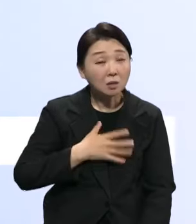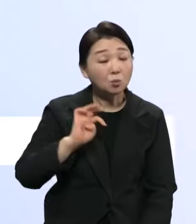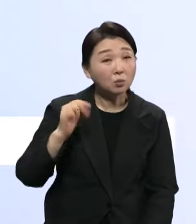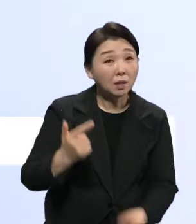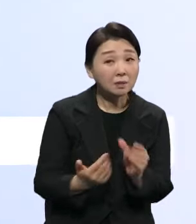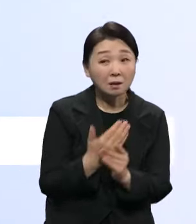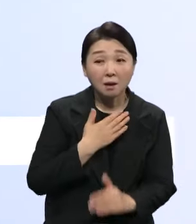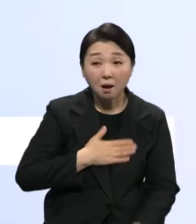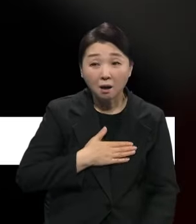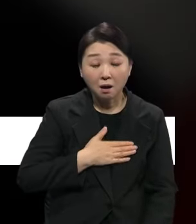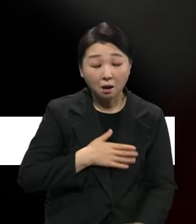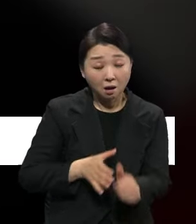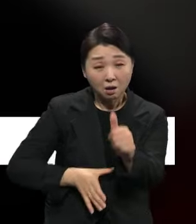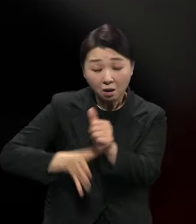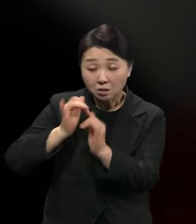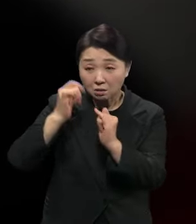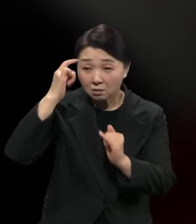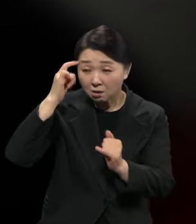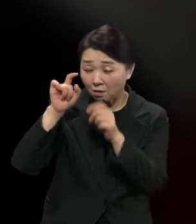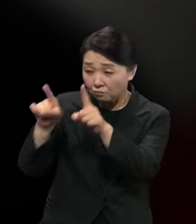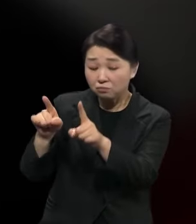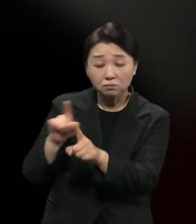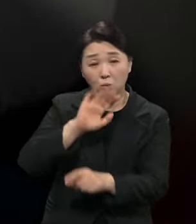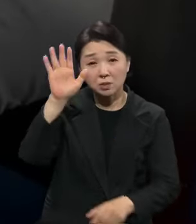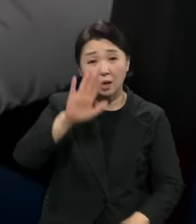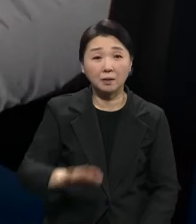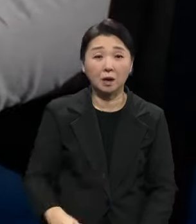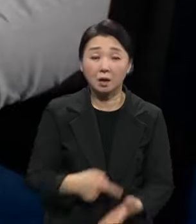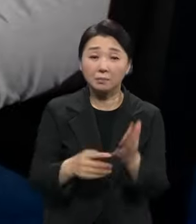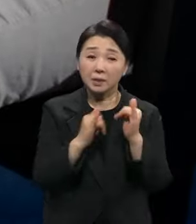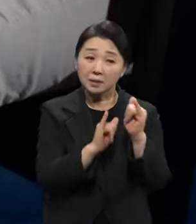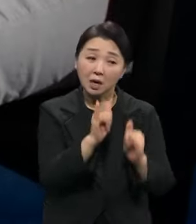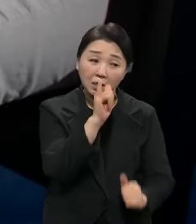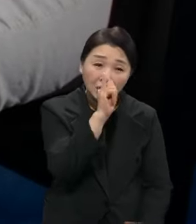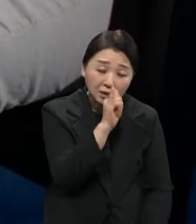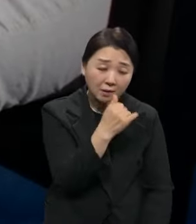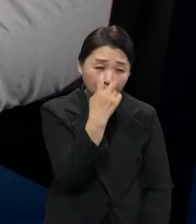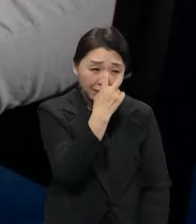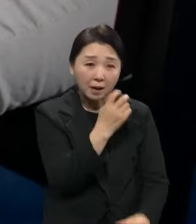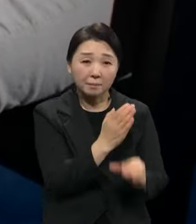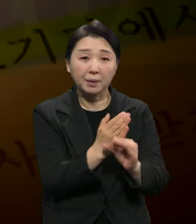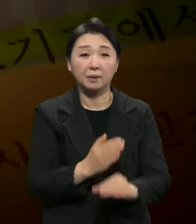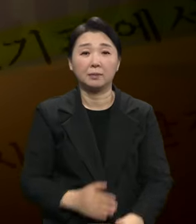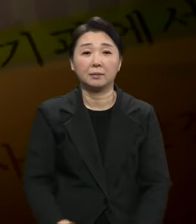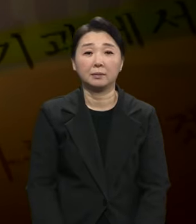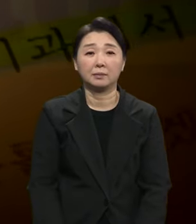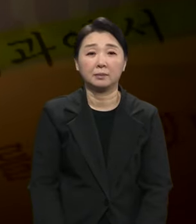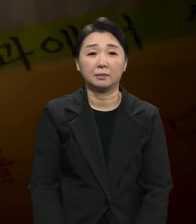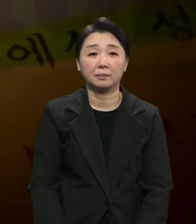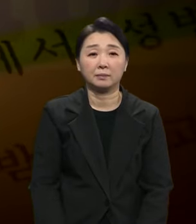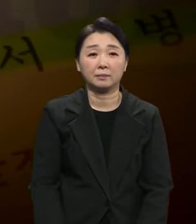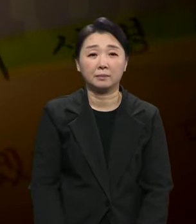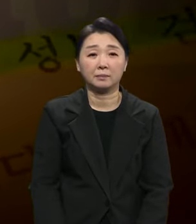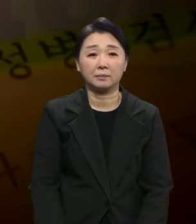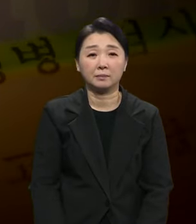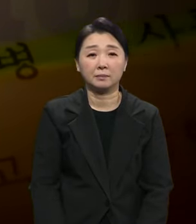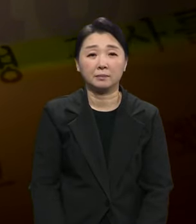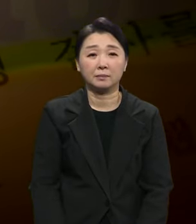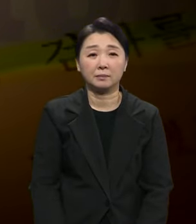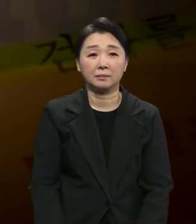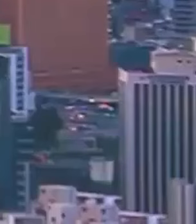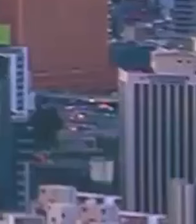그 가해자라고 생각하고. 경찰은 피해자가 더 있는 것으로 판단하고 있습니다. JTBC